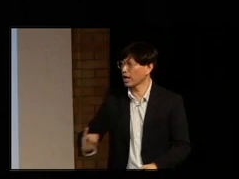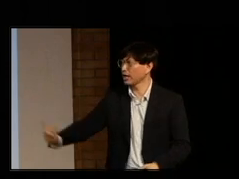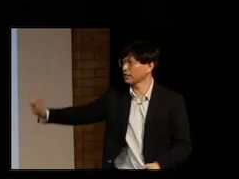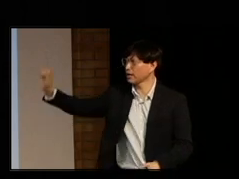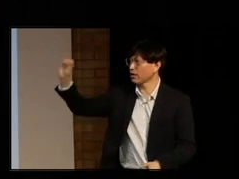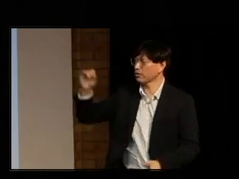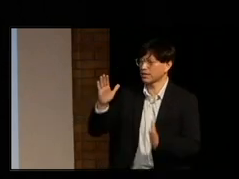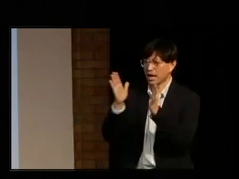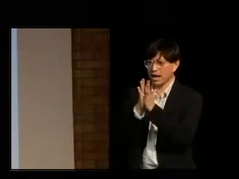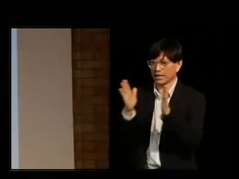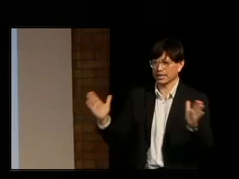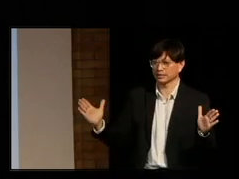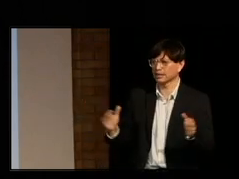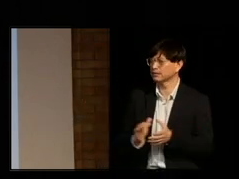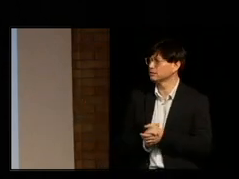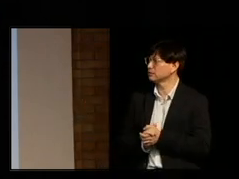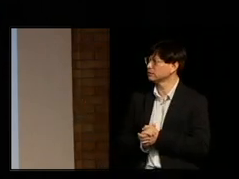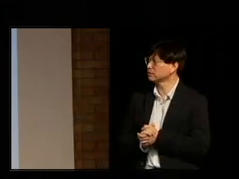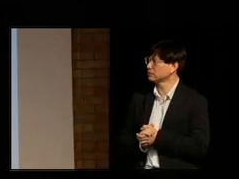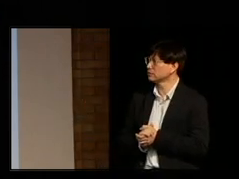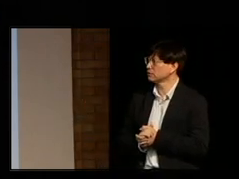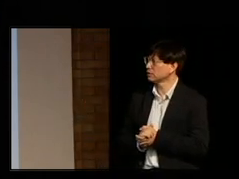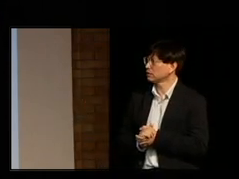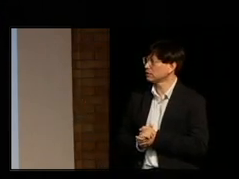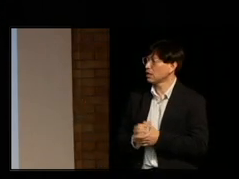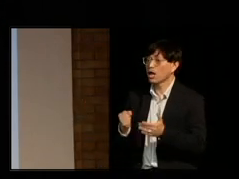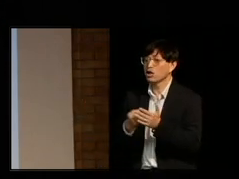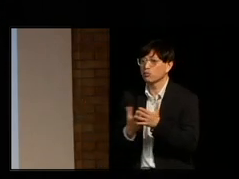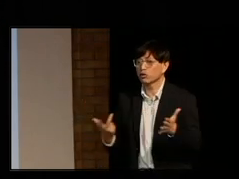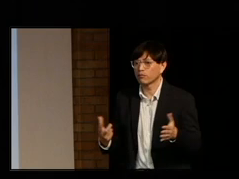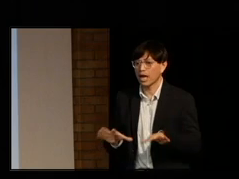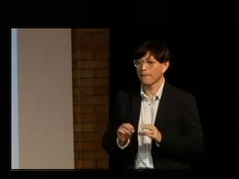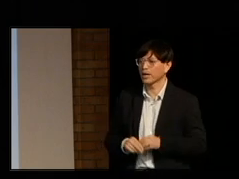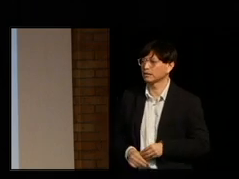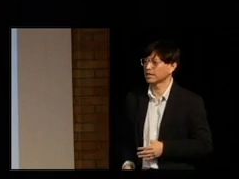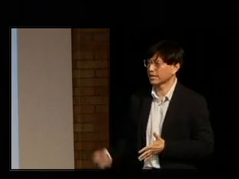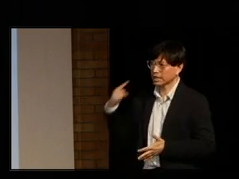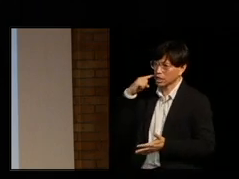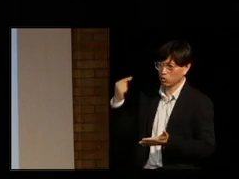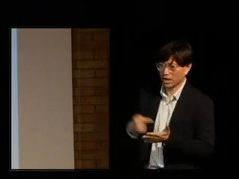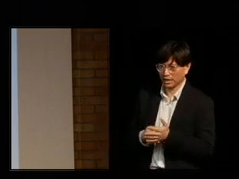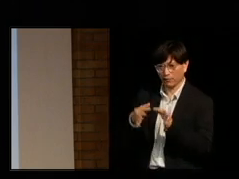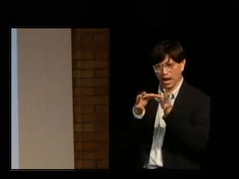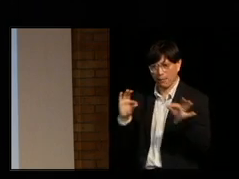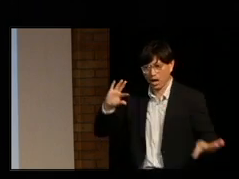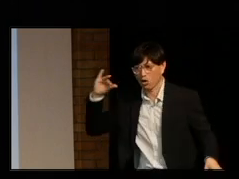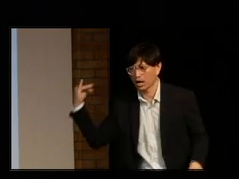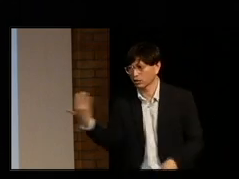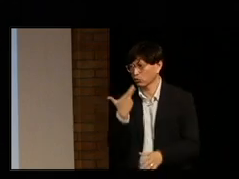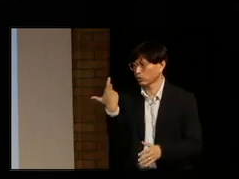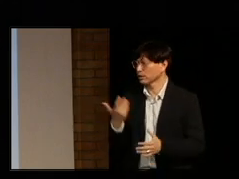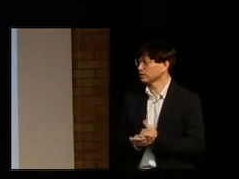dalla chiesa perché quello che poi il problema è che poi Ecco non arriva la parola a tutti